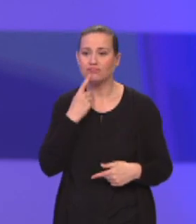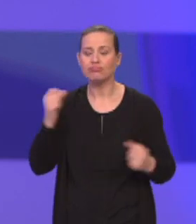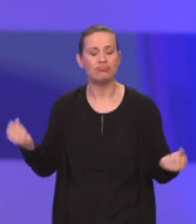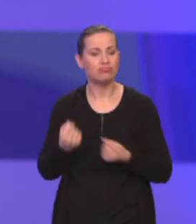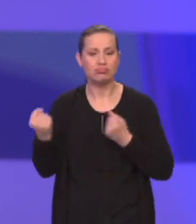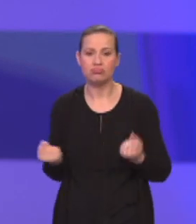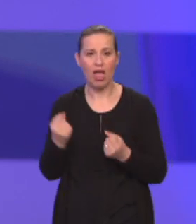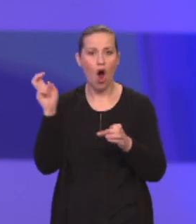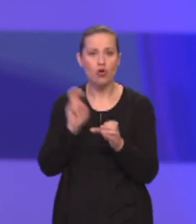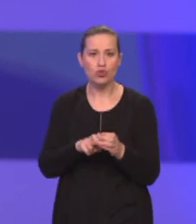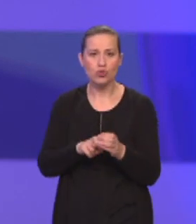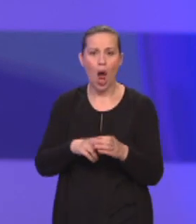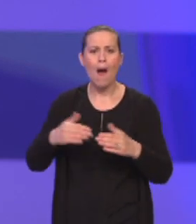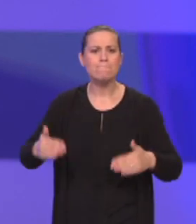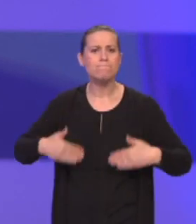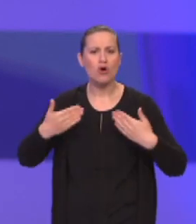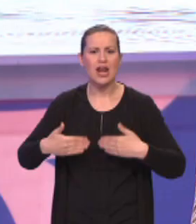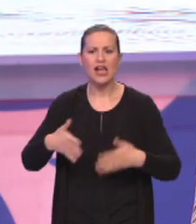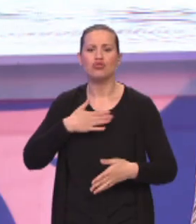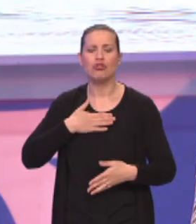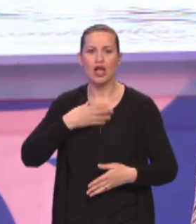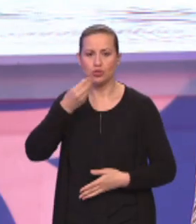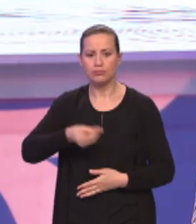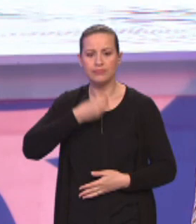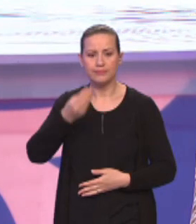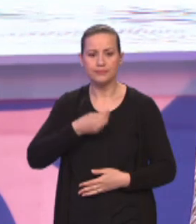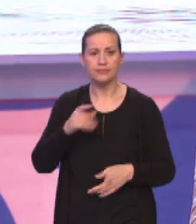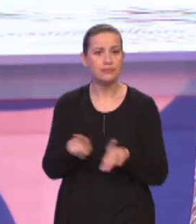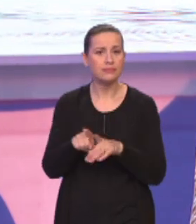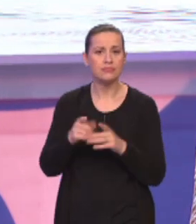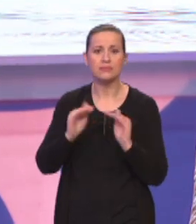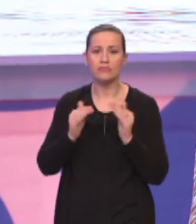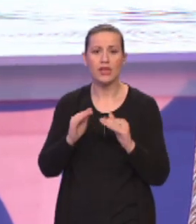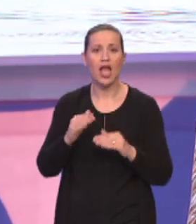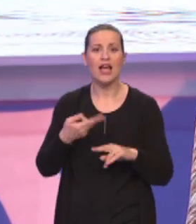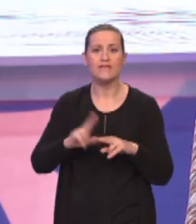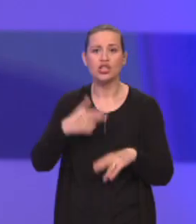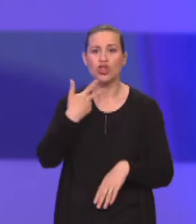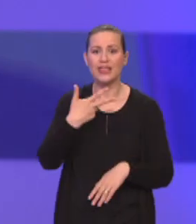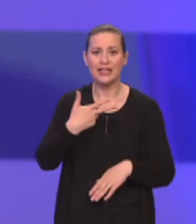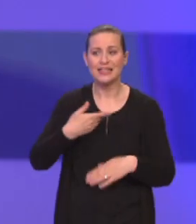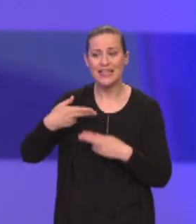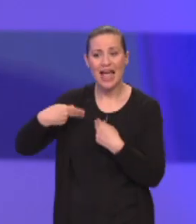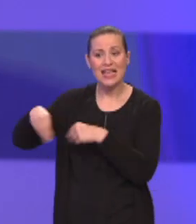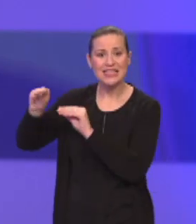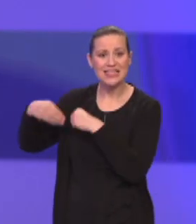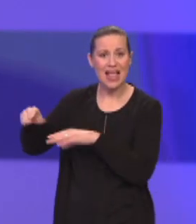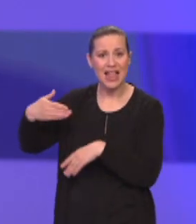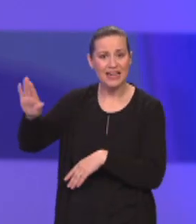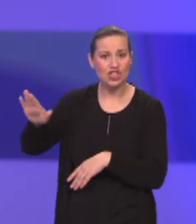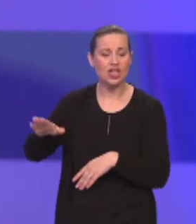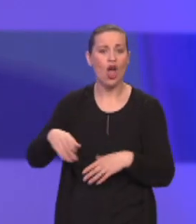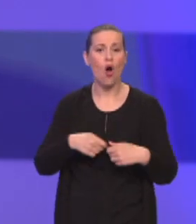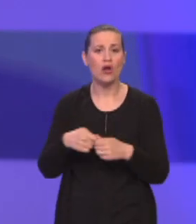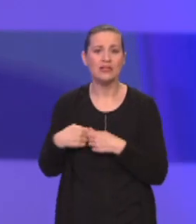sudjeluju, koji su istinski pokretači naše priče. S druge strane, surađujemo sa preko 30 iseljeničkih organizacija. Naša